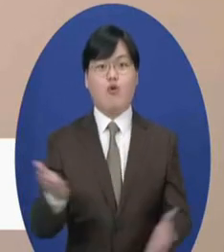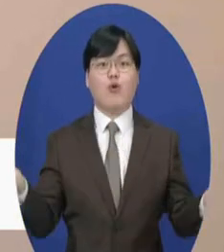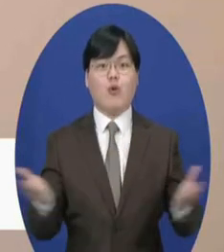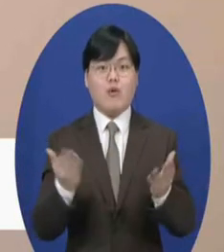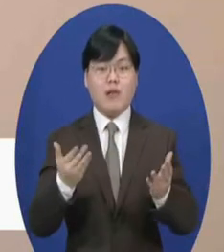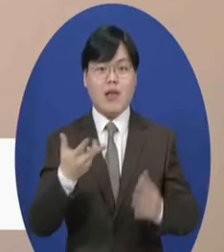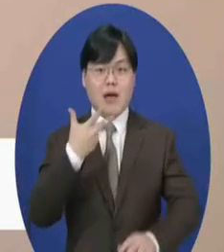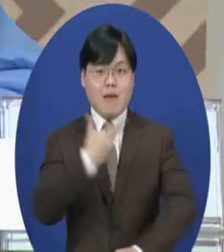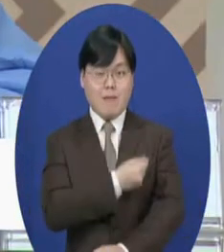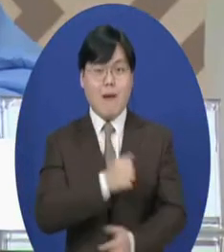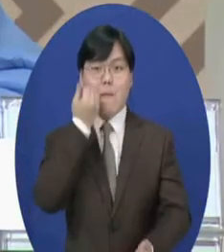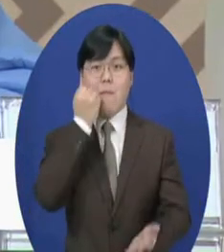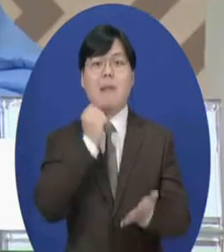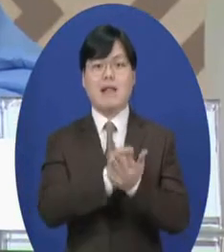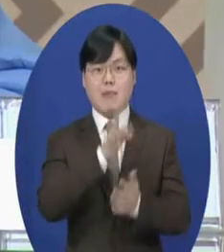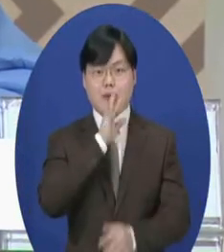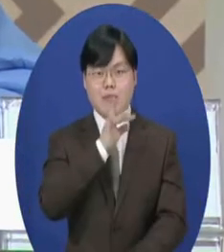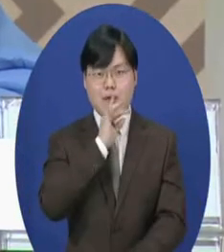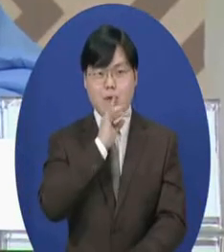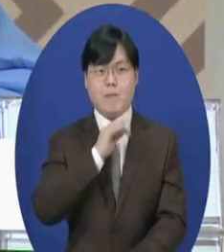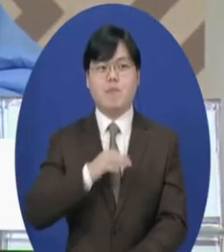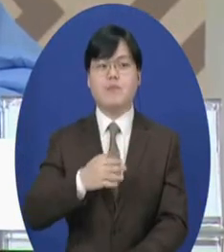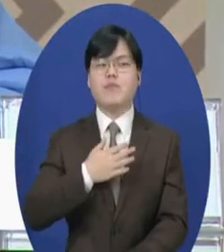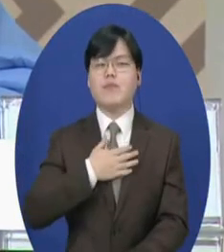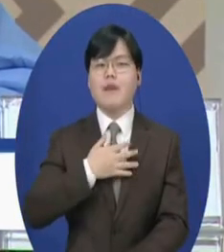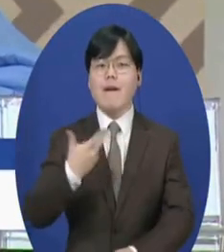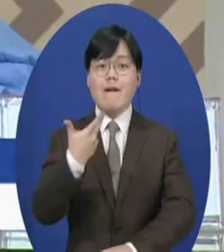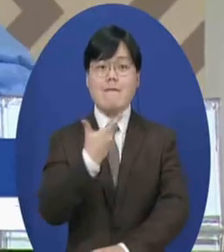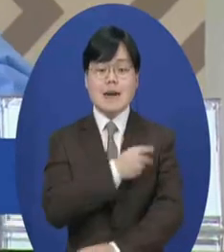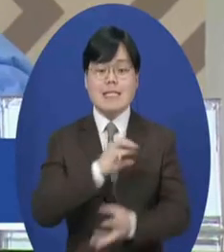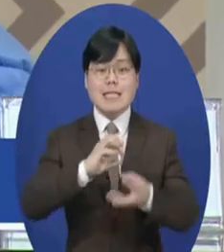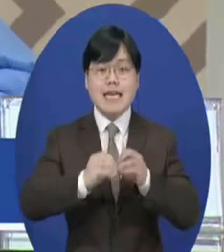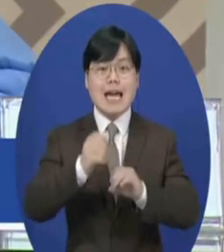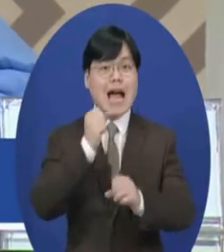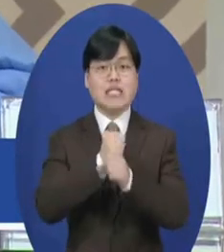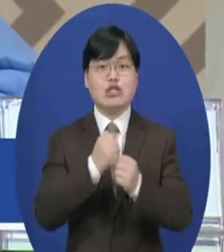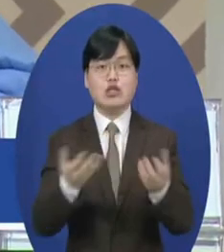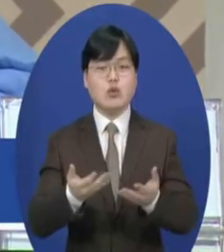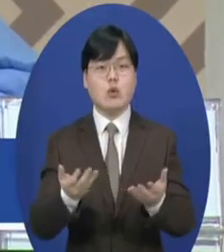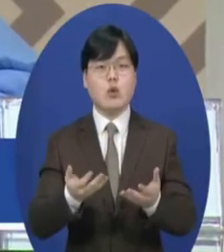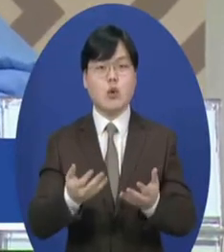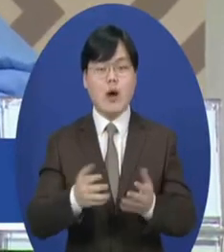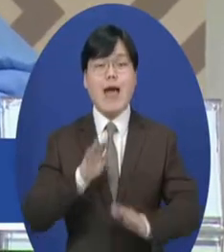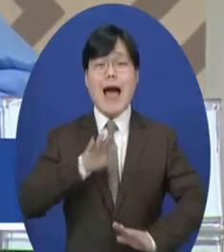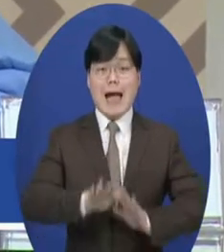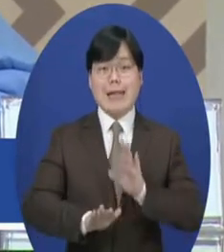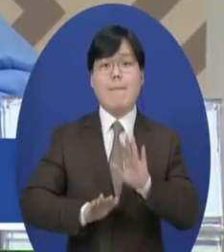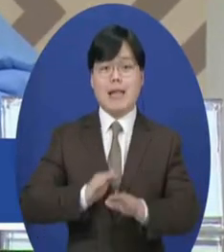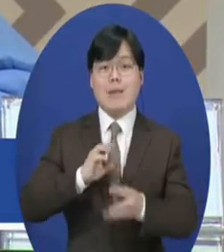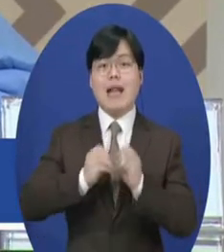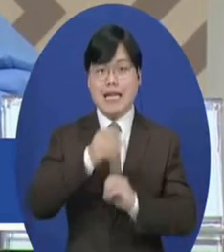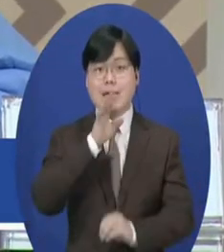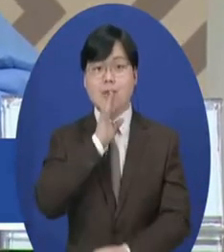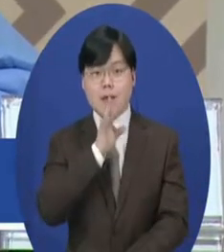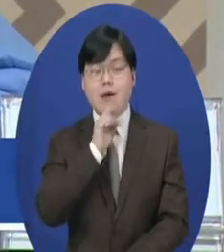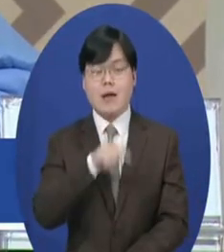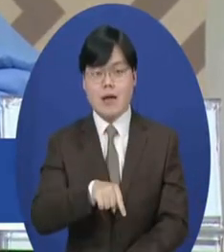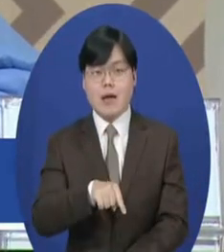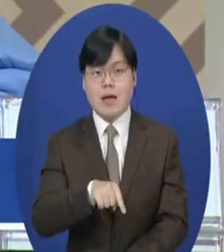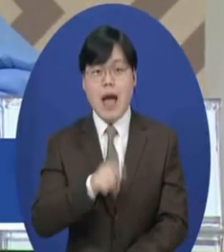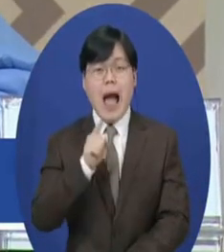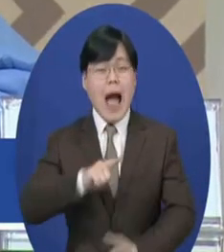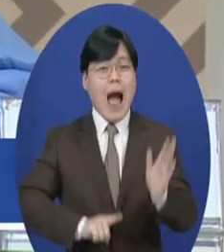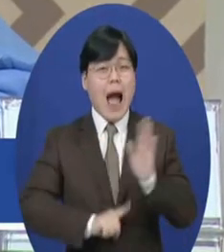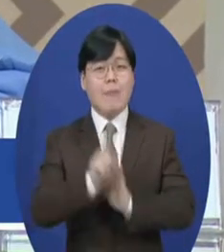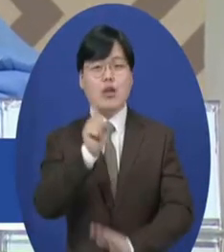гэдгээ мэдгэцсэн юм а. Хадгалт хамгаалалт хангагдсан гэж үзээд ингээд вакцины жуултын ажлыг үйлчлэлтэй хэлүүлнэ.